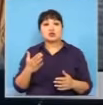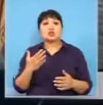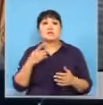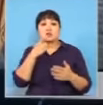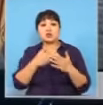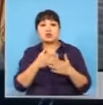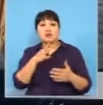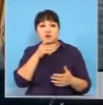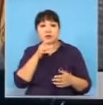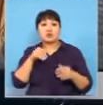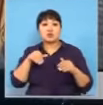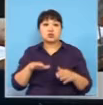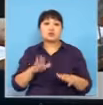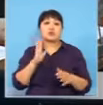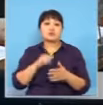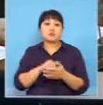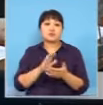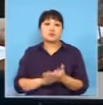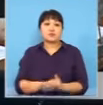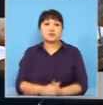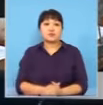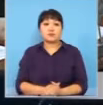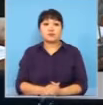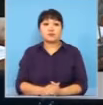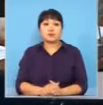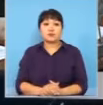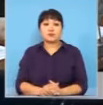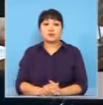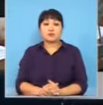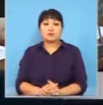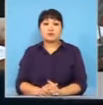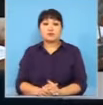ближайшее время решено провести регистрацию. Инкара Карашаева, Нурбек Утаров, Казахстан, Актубе.